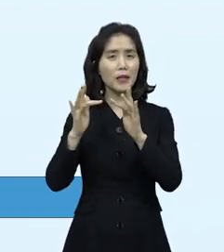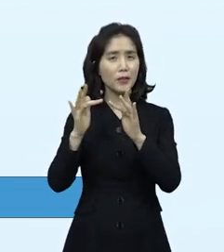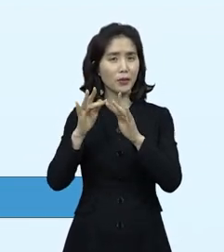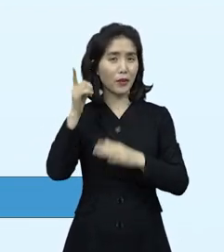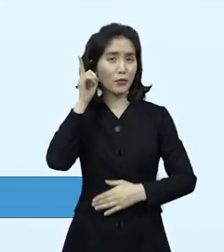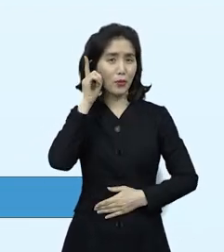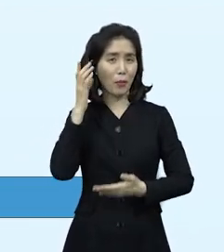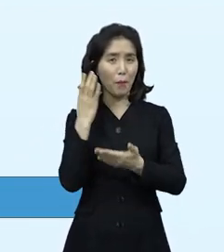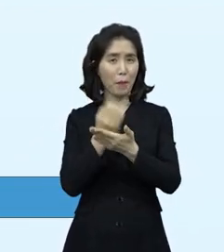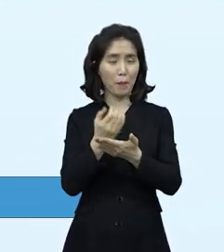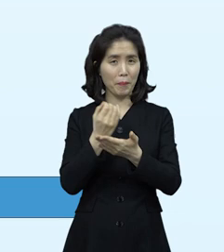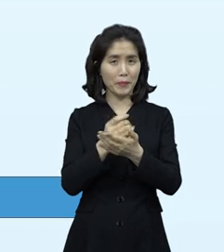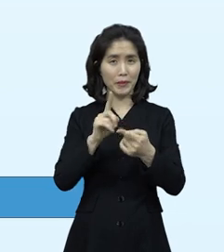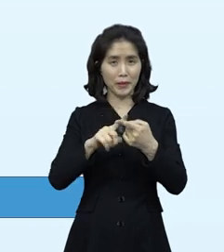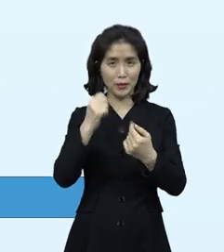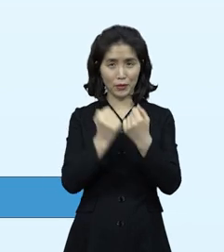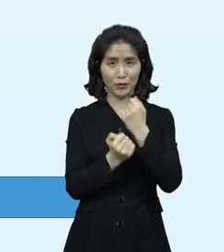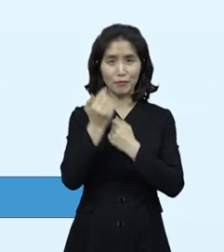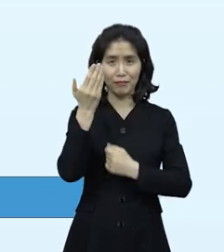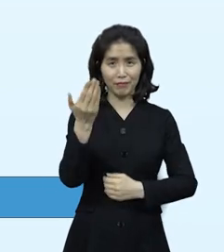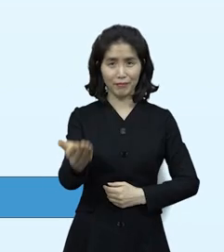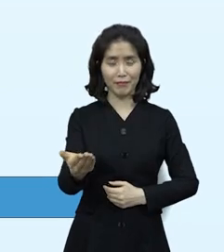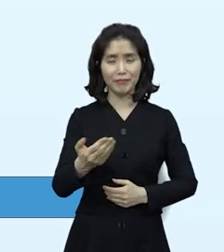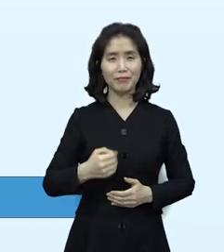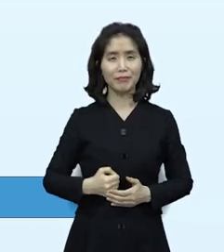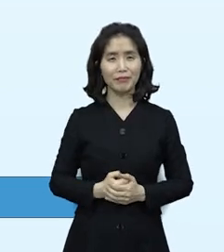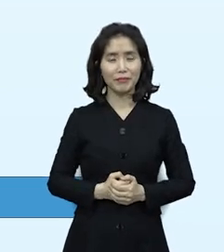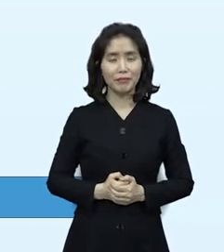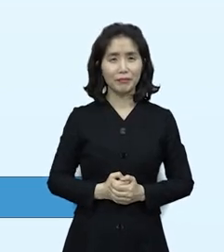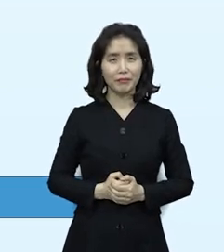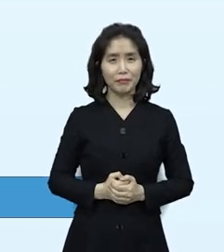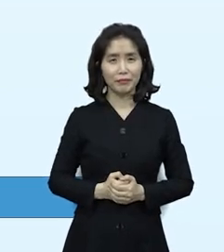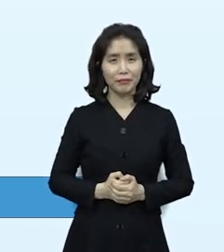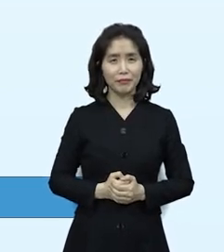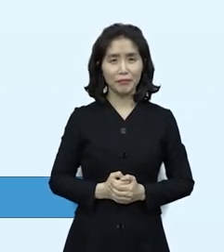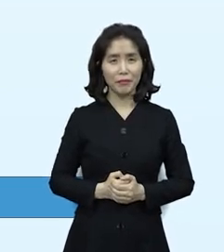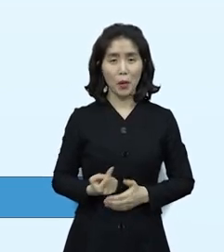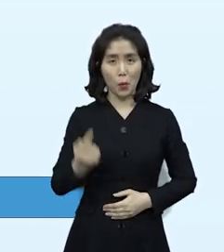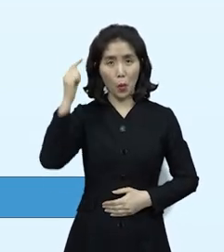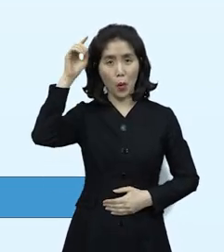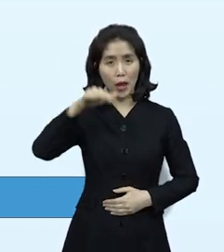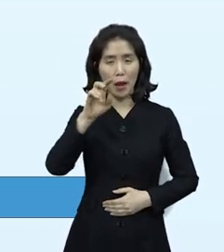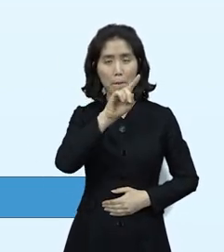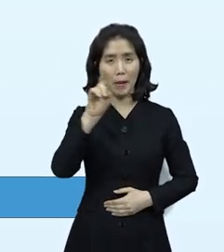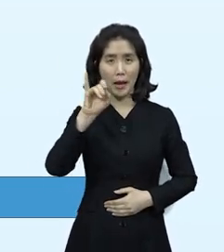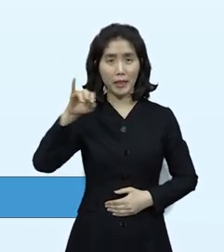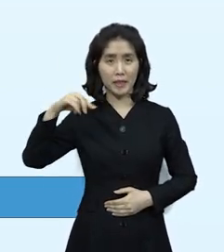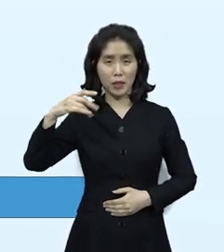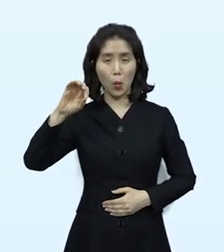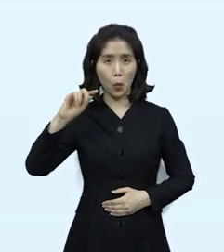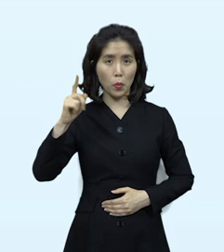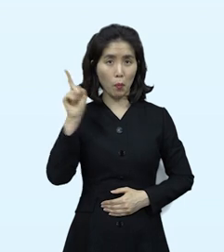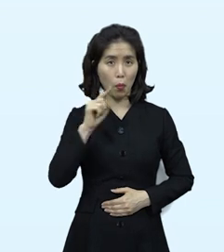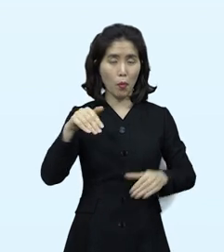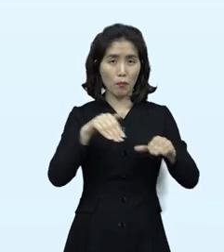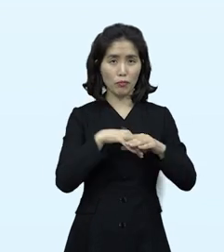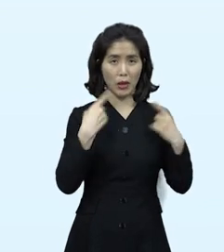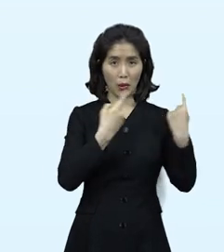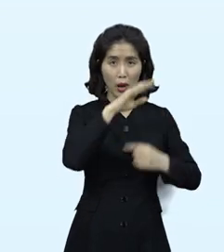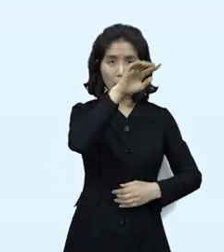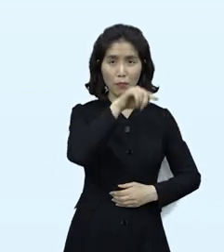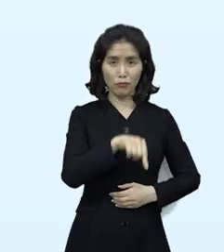리더 고양시가 만든 온라인 플랫폼 고양 마이스온에 대해 지금부터 자세히 알려드릴게요.